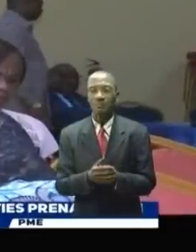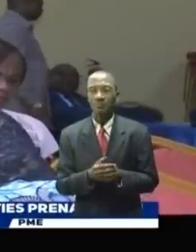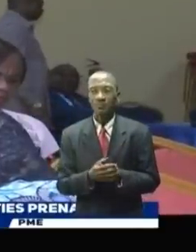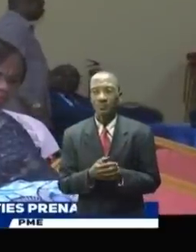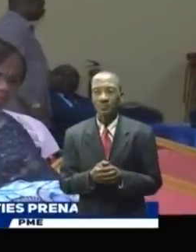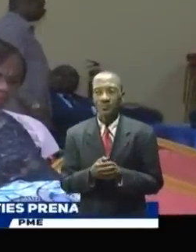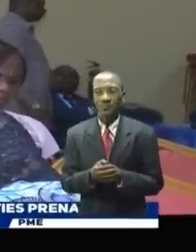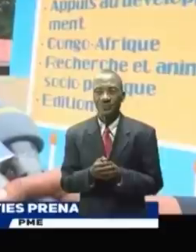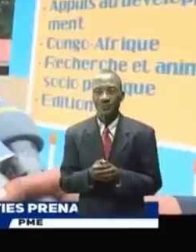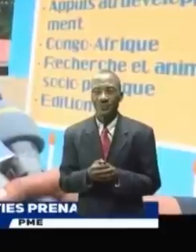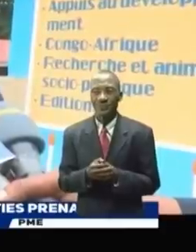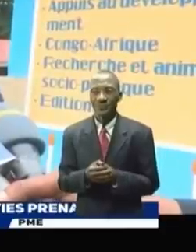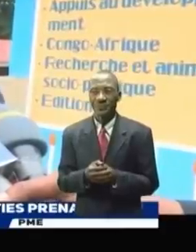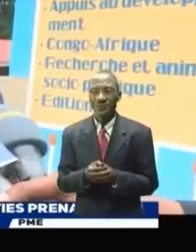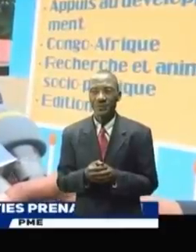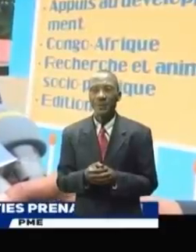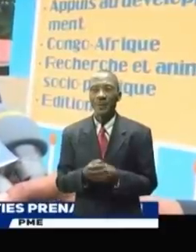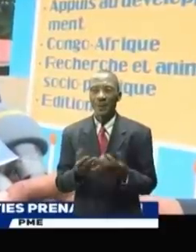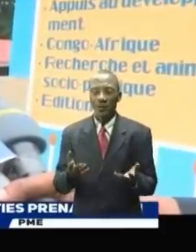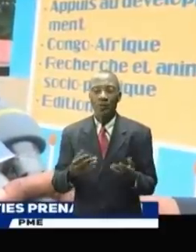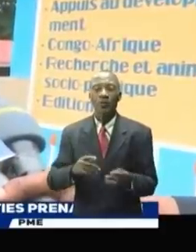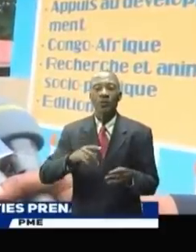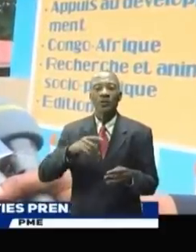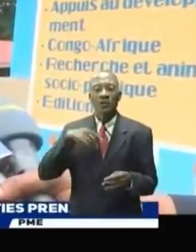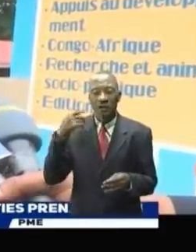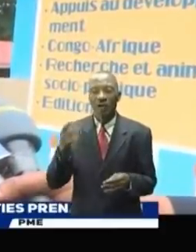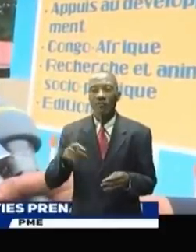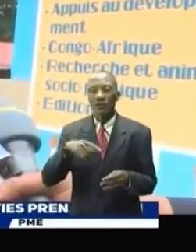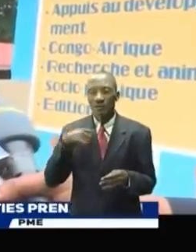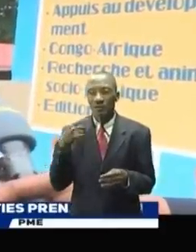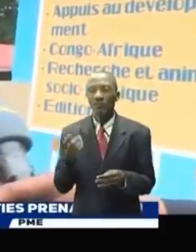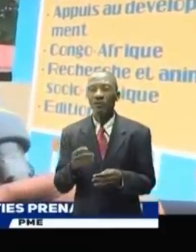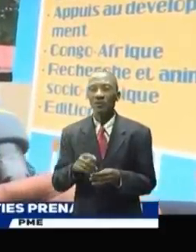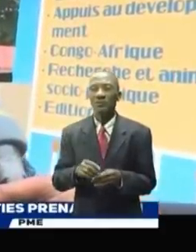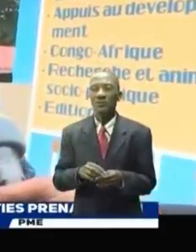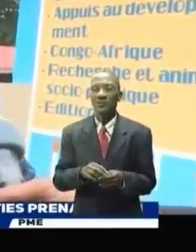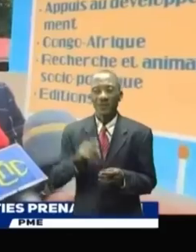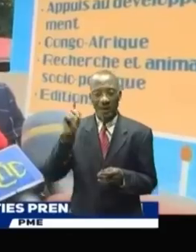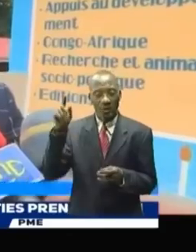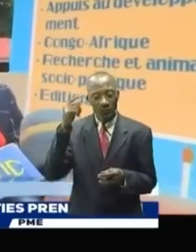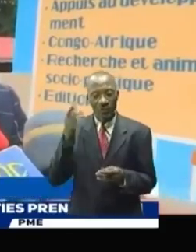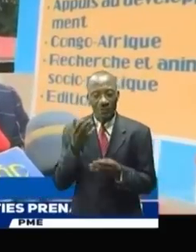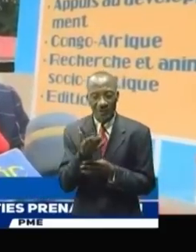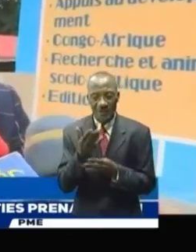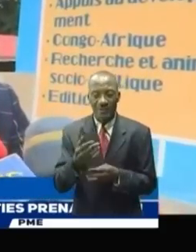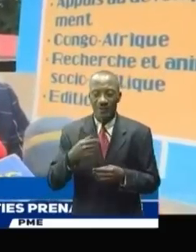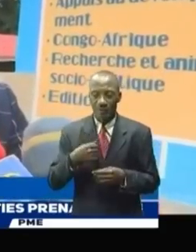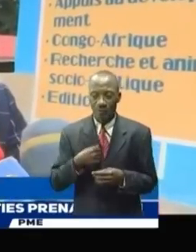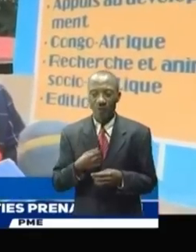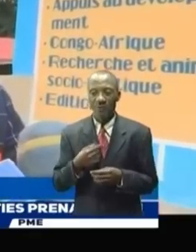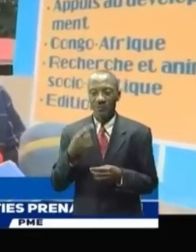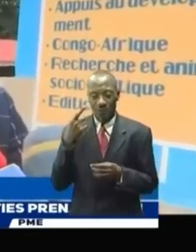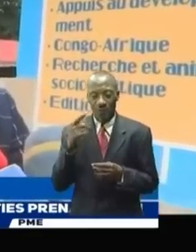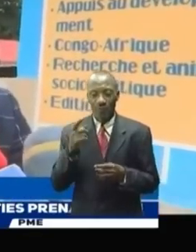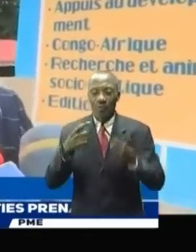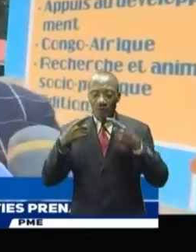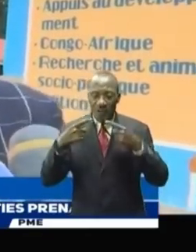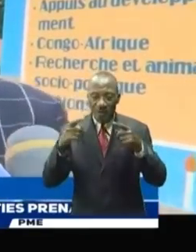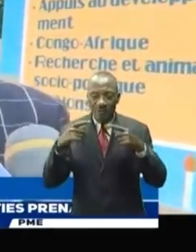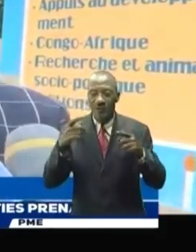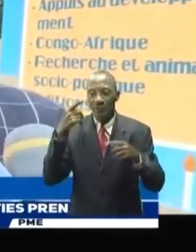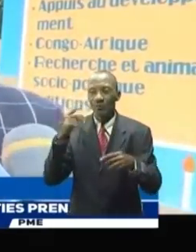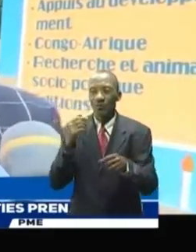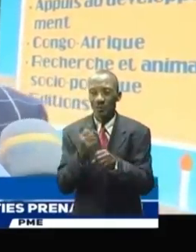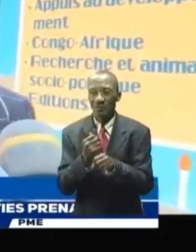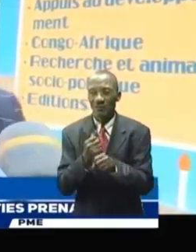aux femmes, c'est une opportunité que le gouvernement congolais les a offertes. Et nous remercions toujours le président de la République dans